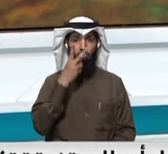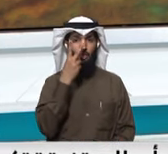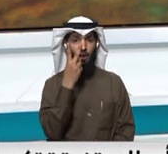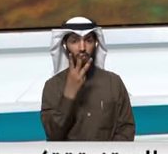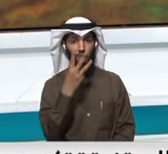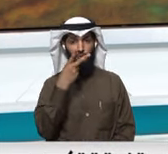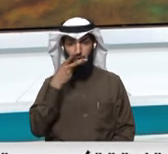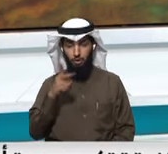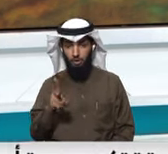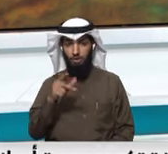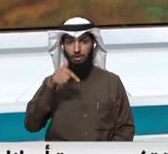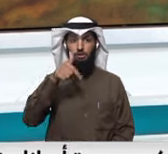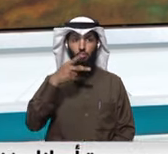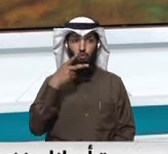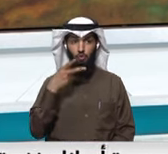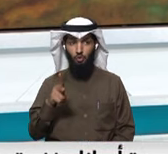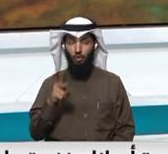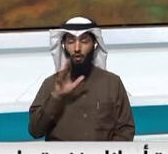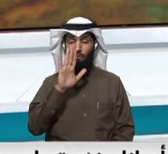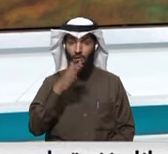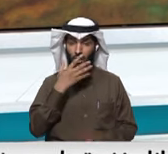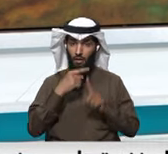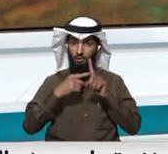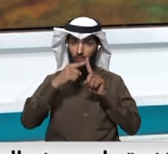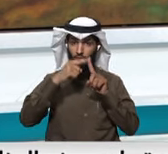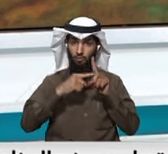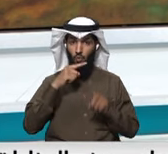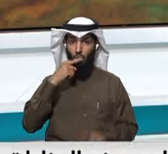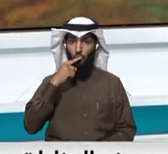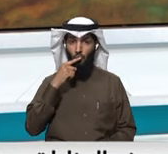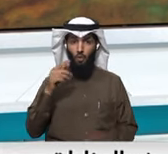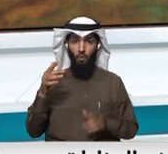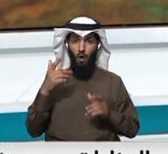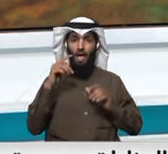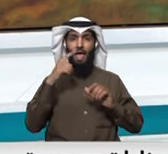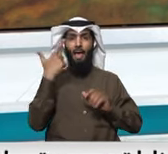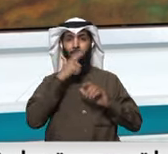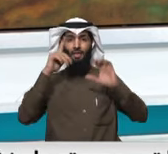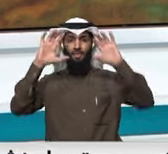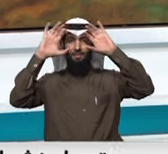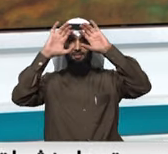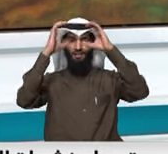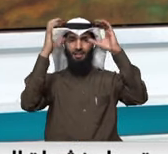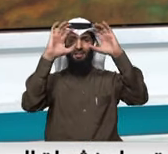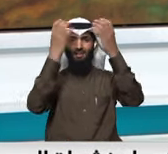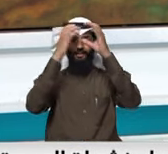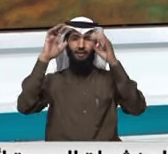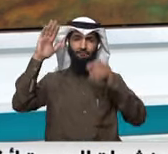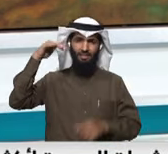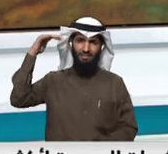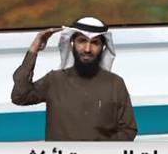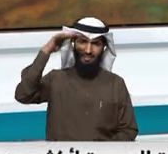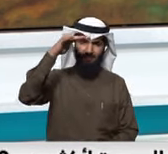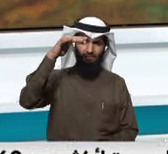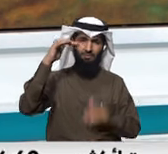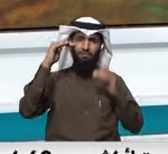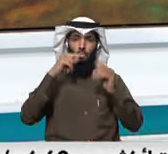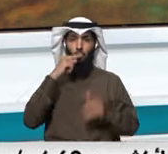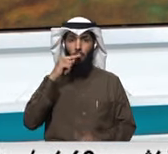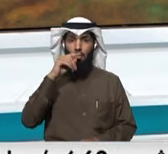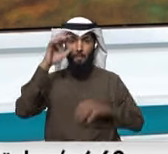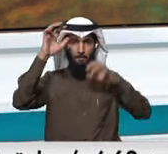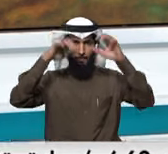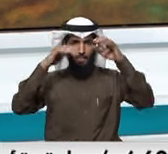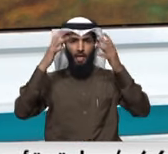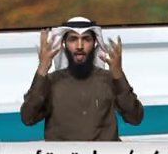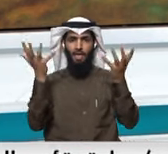الى 26 درجه مئويه عبور السحب راح يستمر ويانا ايضا يوم الغد لكن فرص الامطار تبدا بالتراجع تدريجيا مع ساعات الصباح